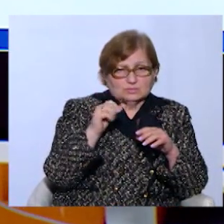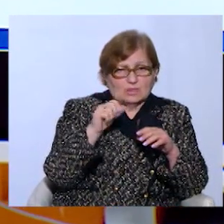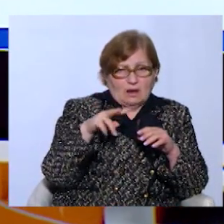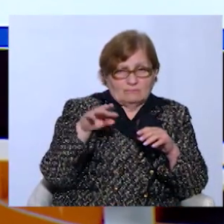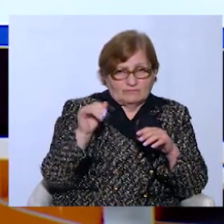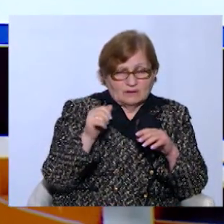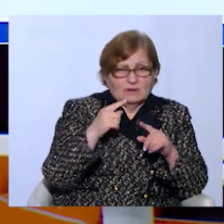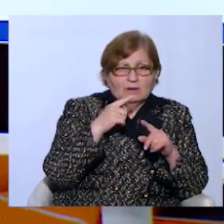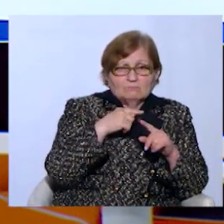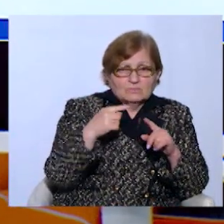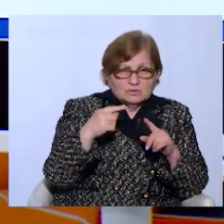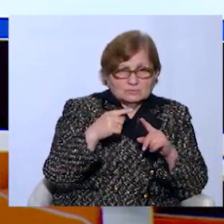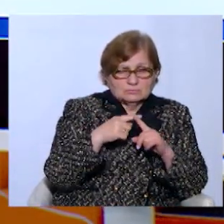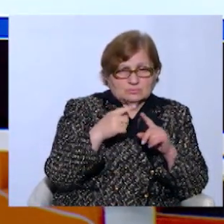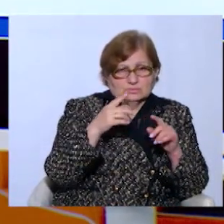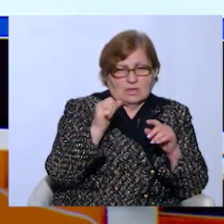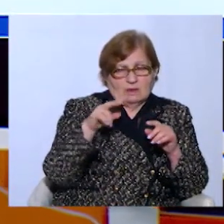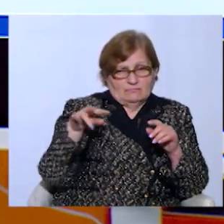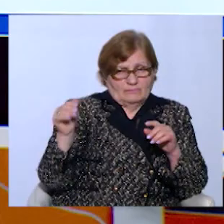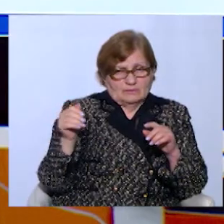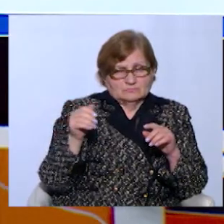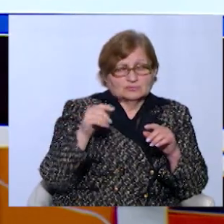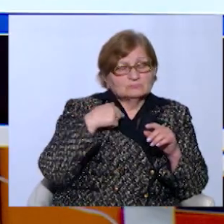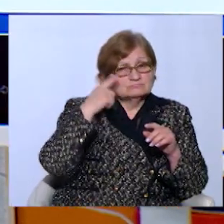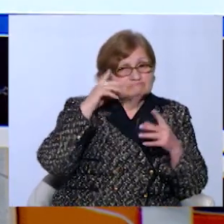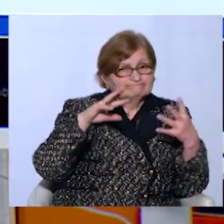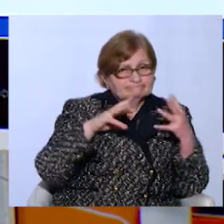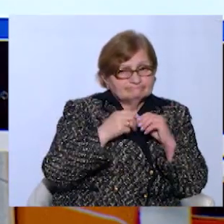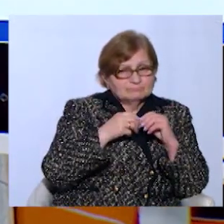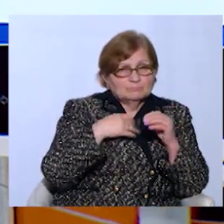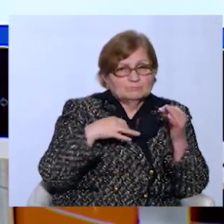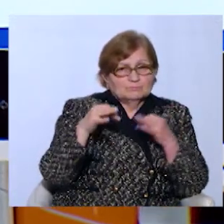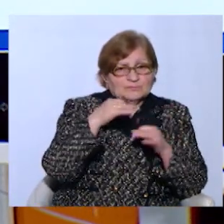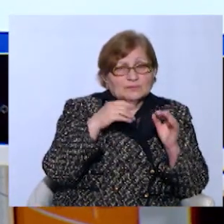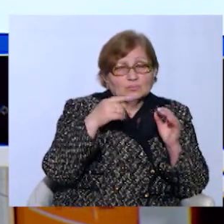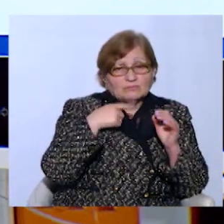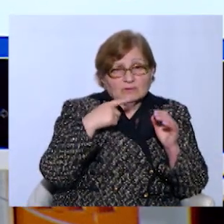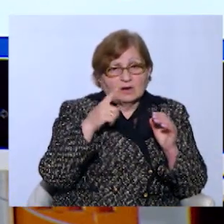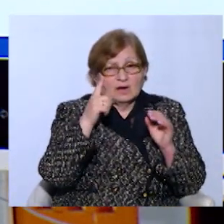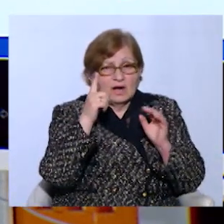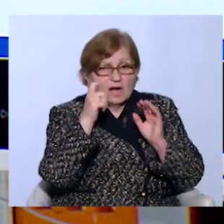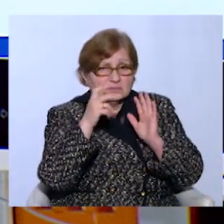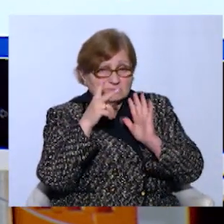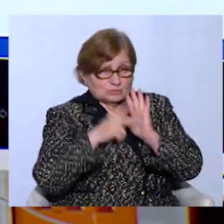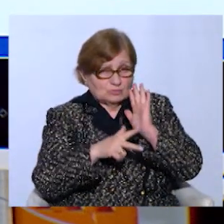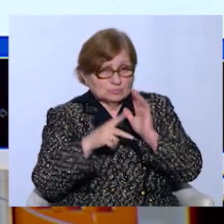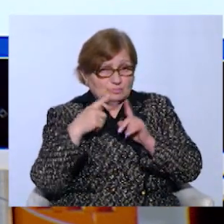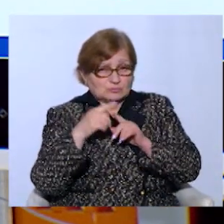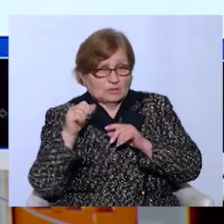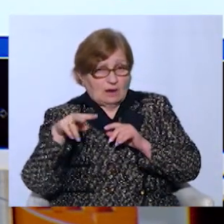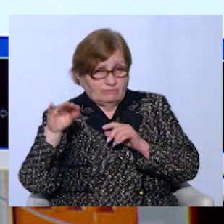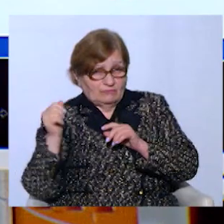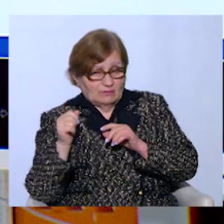მინუს სინუს ალფა. და შეგვიძლია დავასკვნოთ რომ თუ ჩვენ საუბრობთ 180 პლუს ალფა გრადუსულ ზომაზე რომ